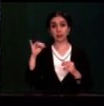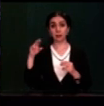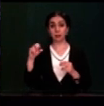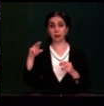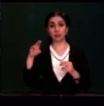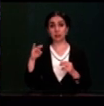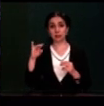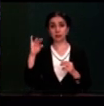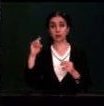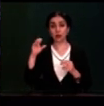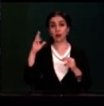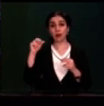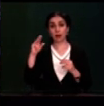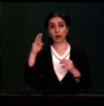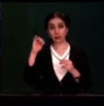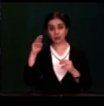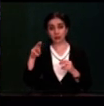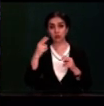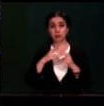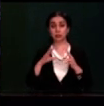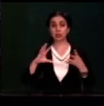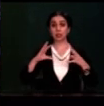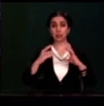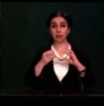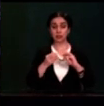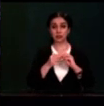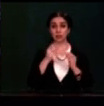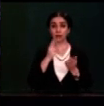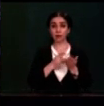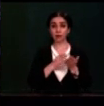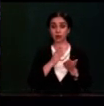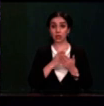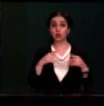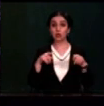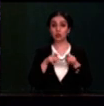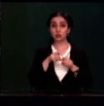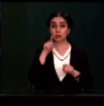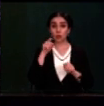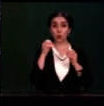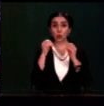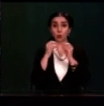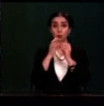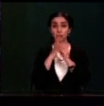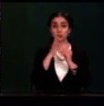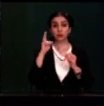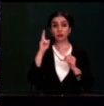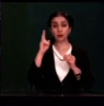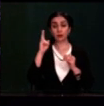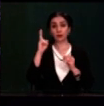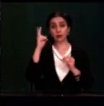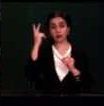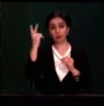uzunligi katetlar kvadratlarining yig'indisini ifodalaydi. Demak, 15 ning kvadrati plus 8